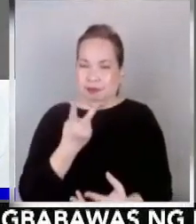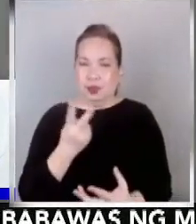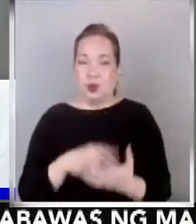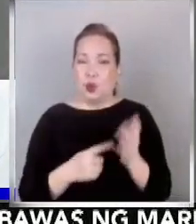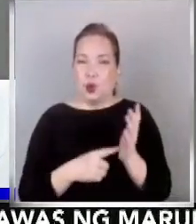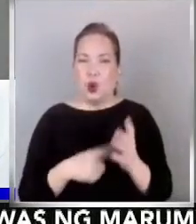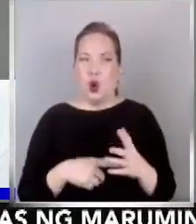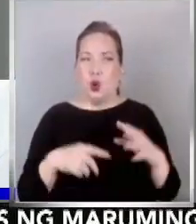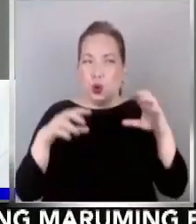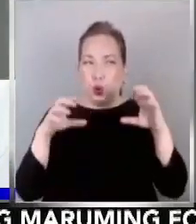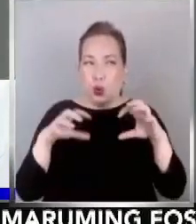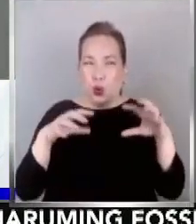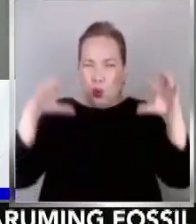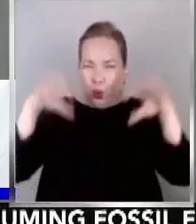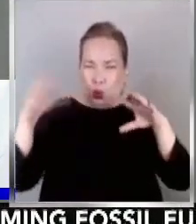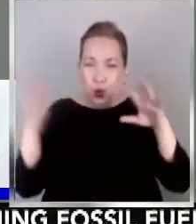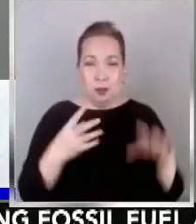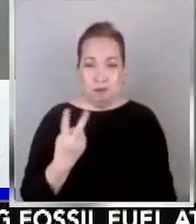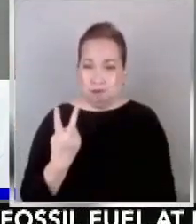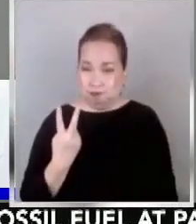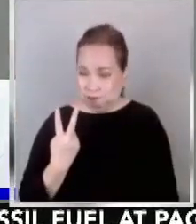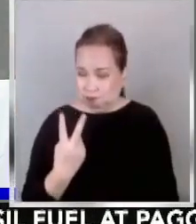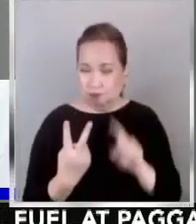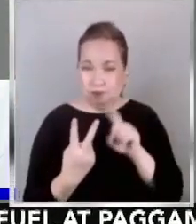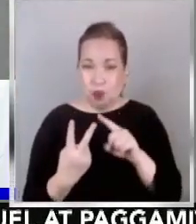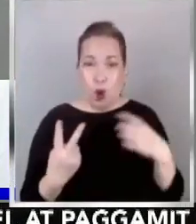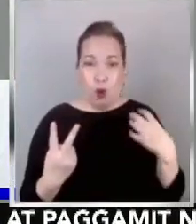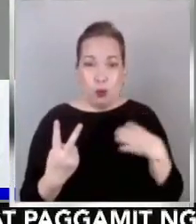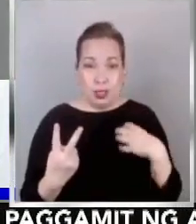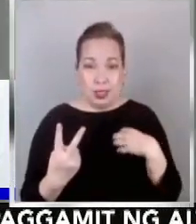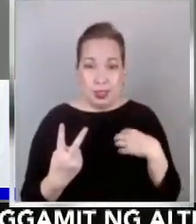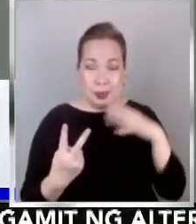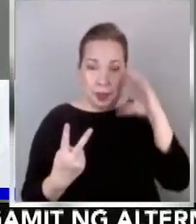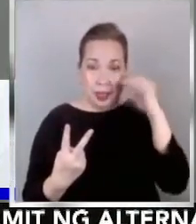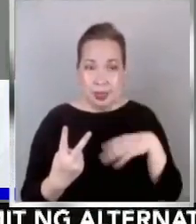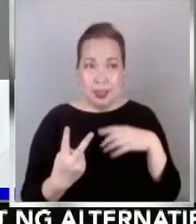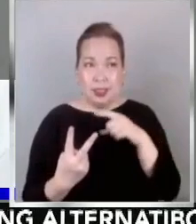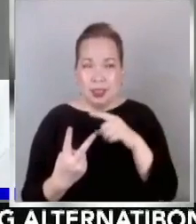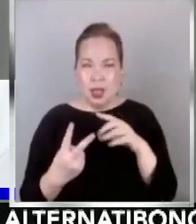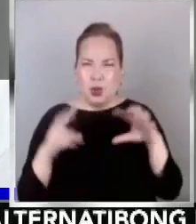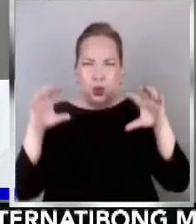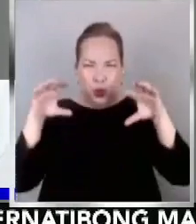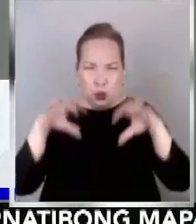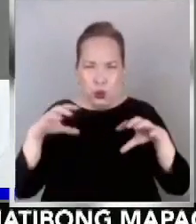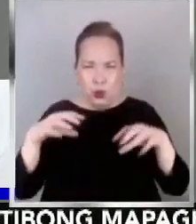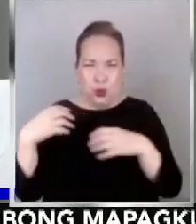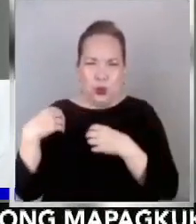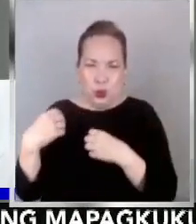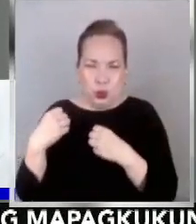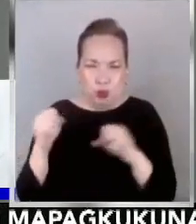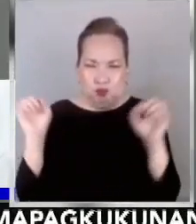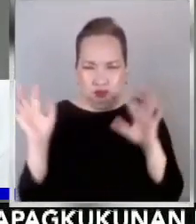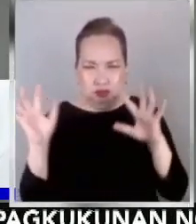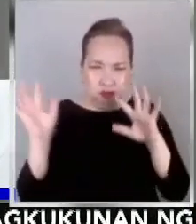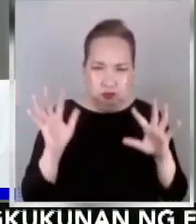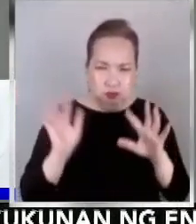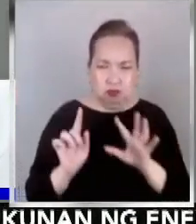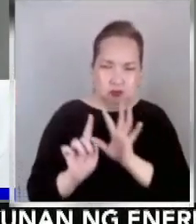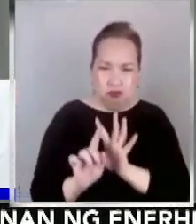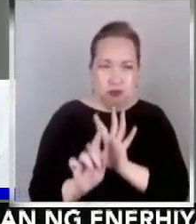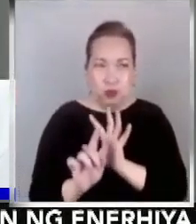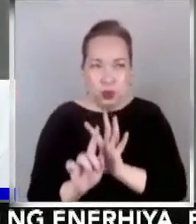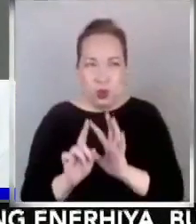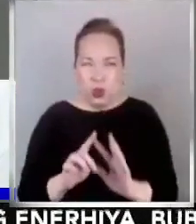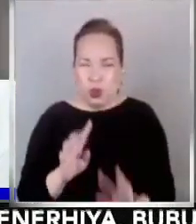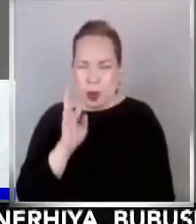atubiling sinuong ni Police Officer Joel Nitschman ang malakas na hangin. Sa kuha ng CCTV, halos mag-zero visibility